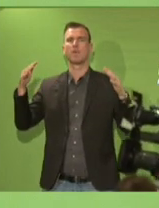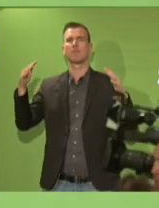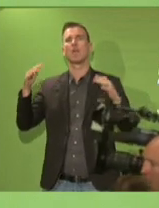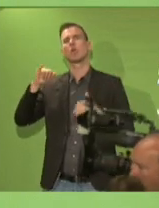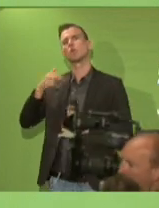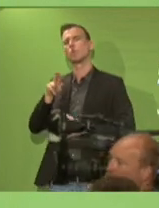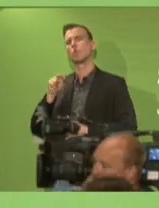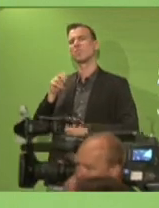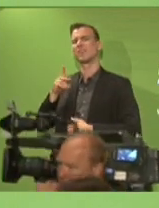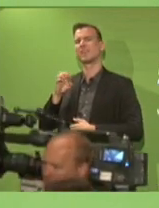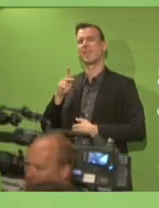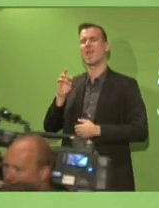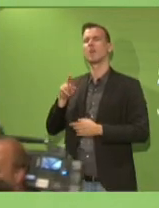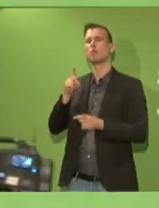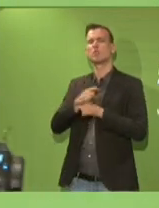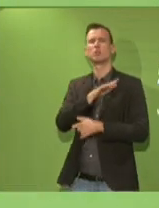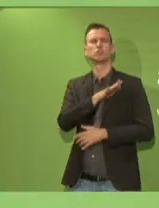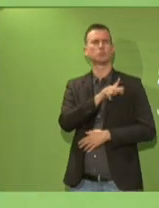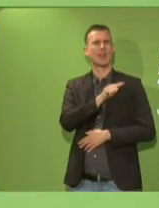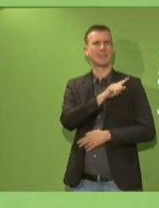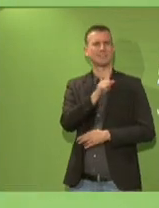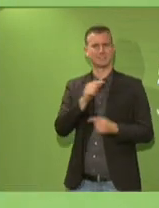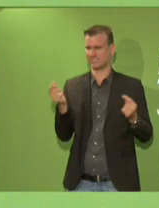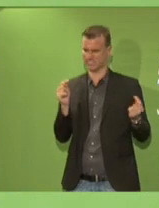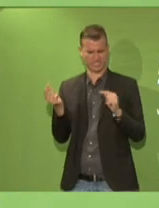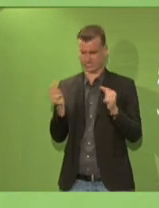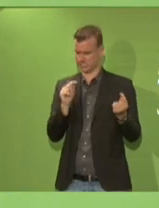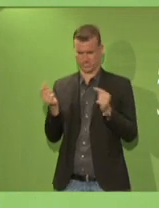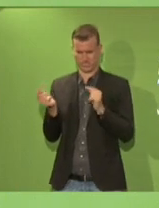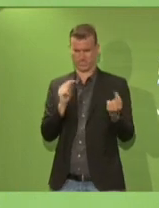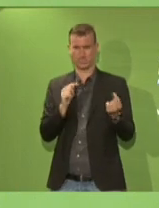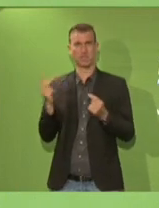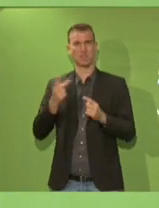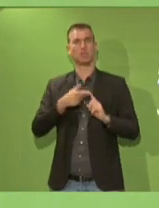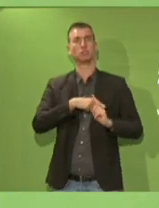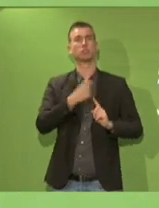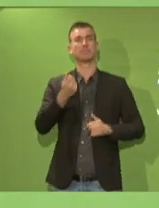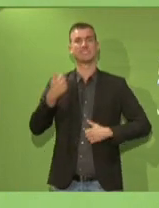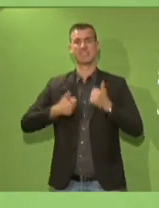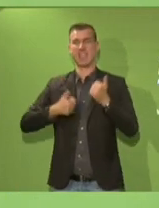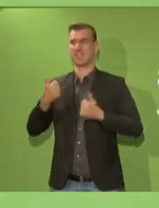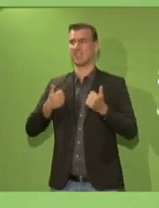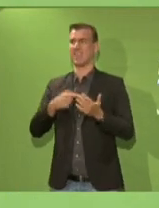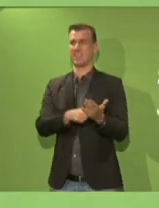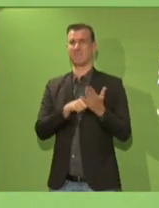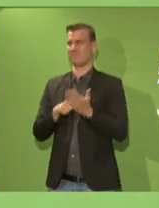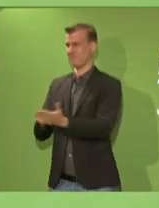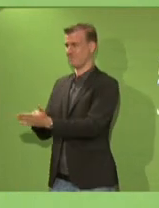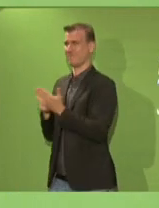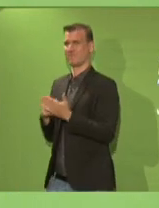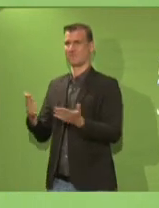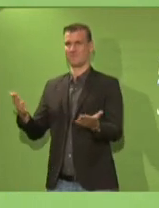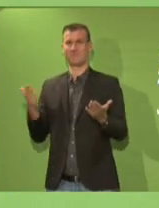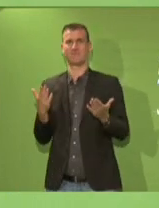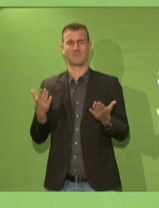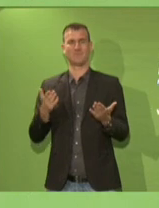und Schulz. Und was man da jetzt sieht, die beiden wurden uns als Spitzenkandidaten vorgegaukelt, sollen aber beim Poker